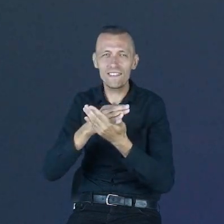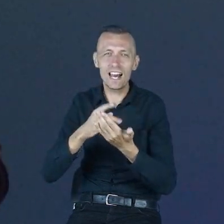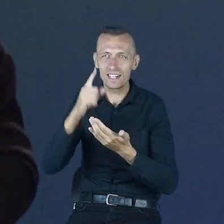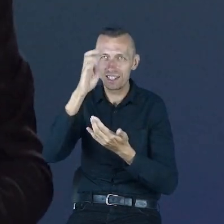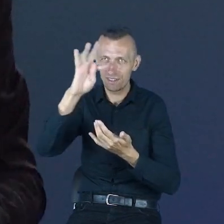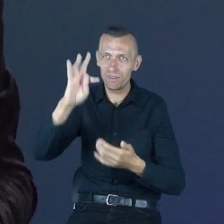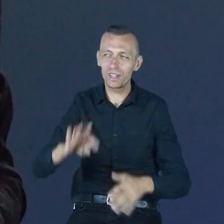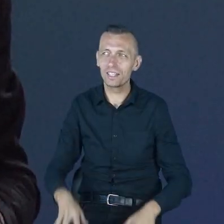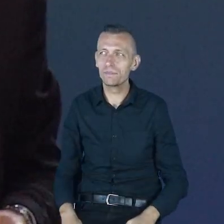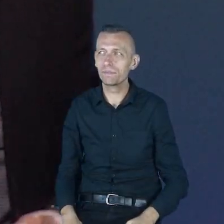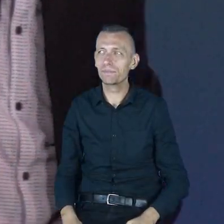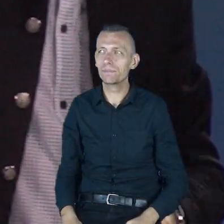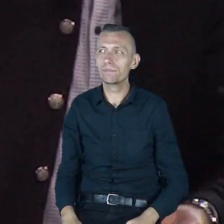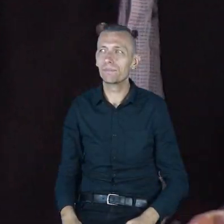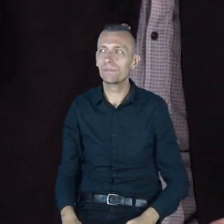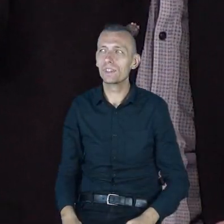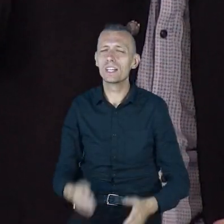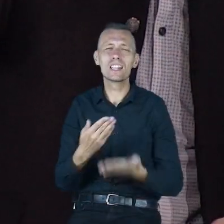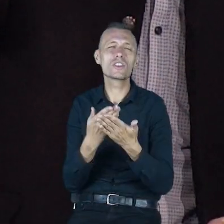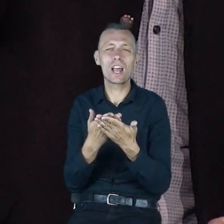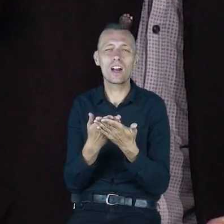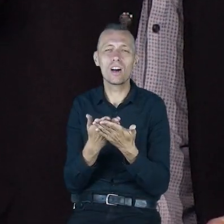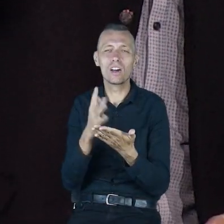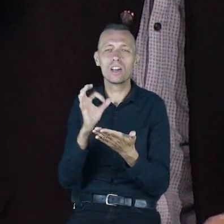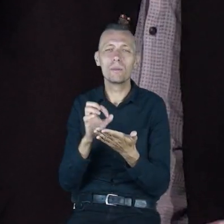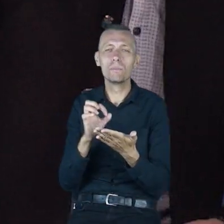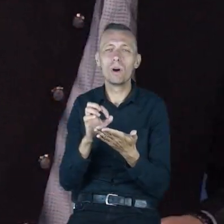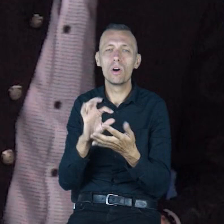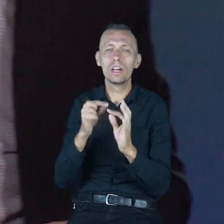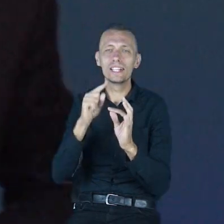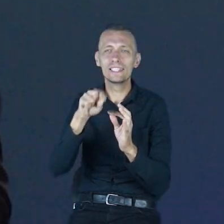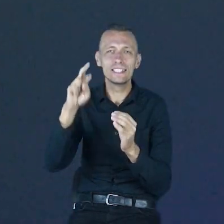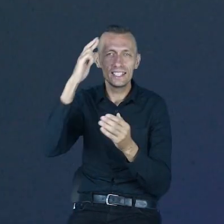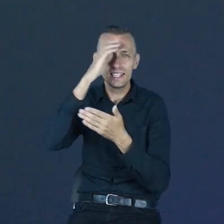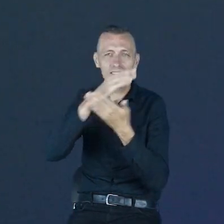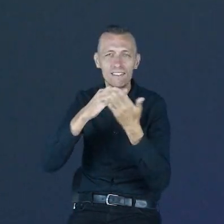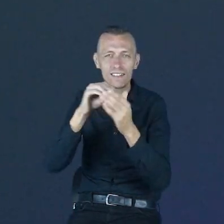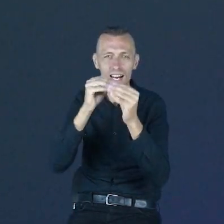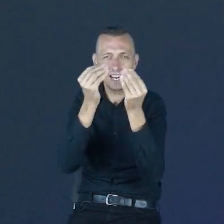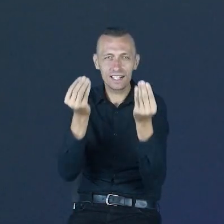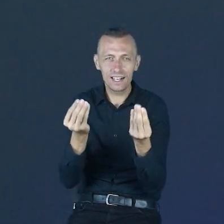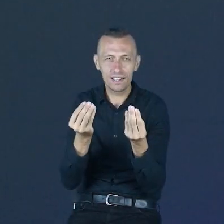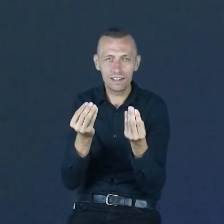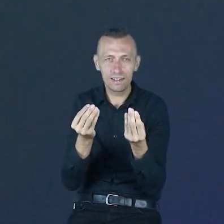Bo wiarą dokonujesz abordażu, bo wiarą